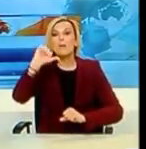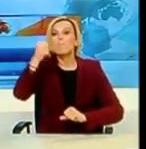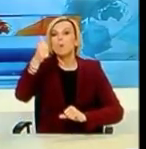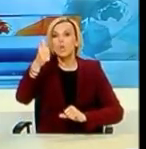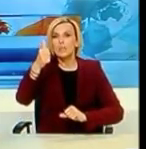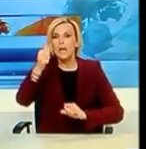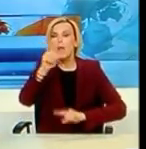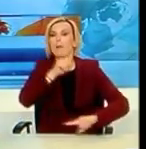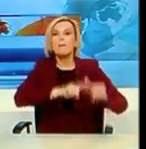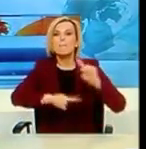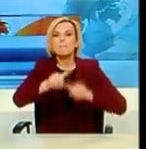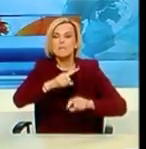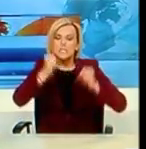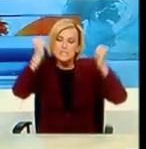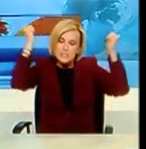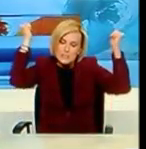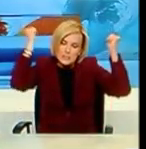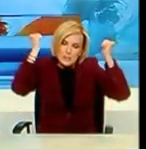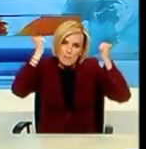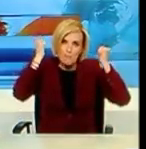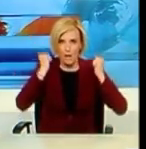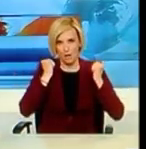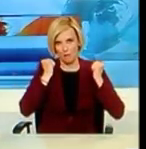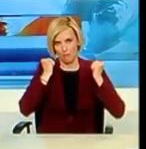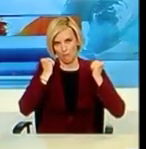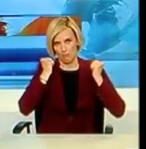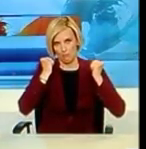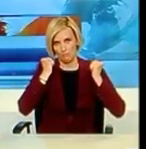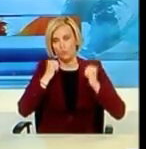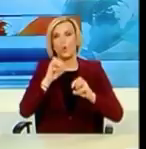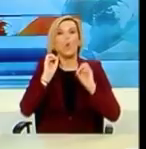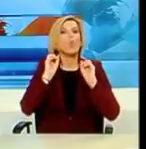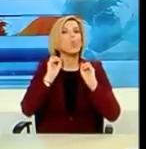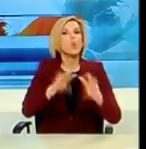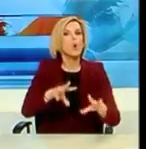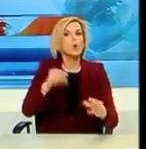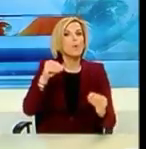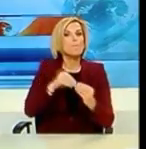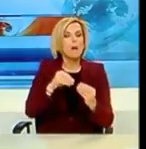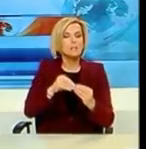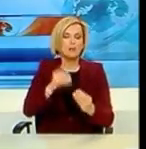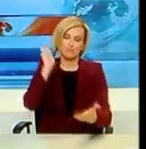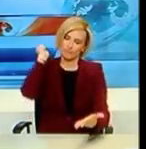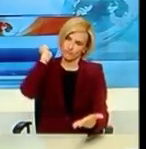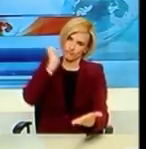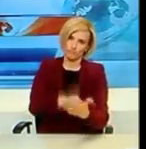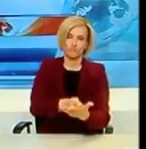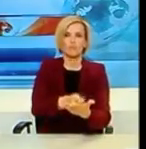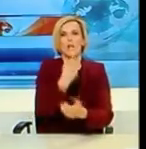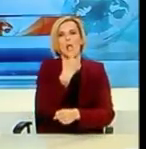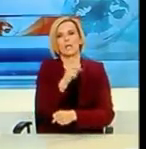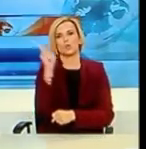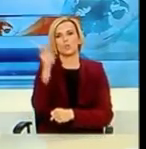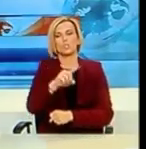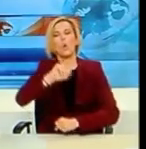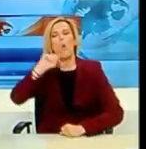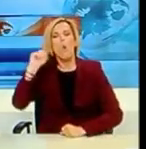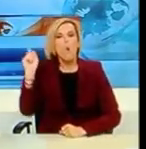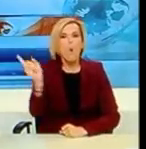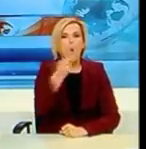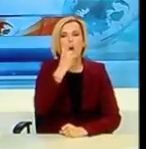σκληρά από την κρίση. Το δώρο του Πάσχα θα καταβεθεί στο ΑΚΕΡ από όλους τους εργοδότες προς όλους τους